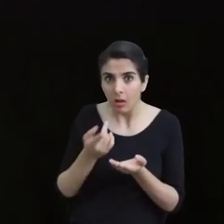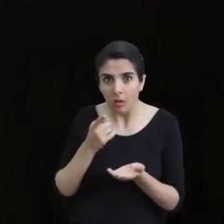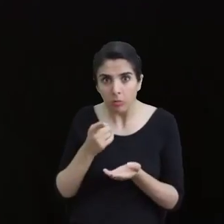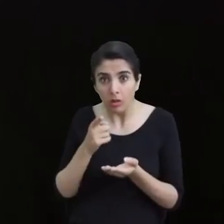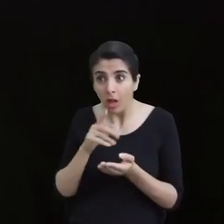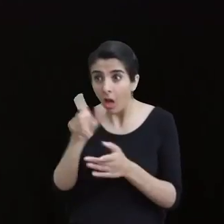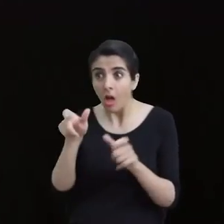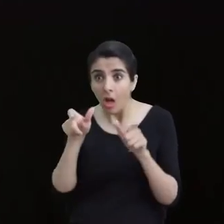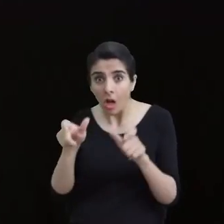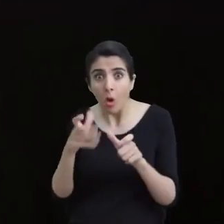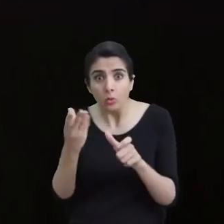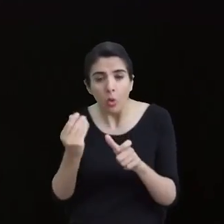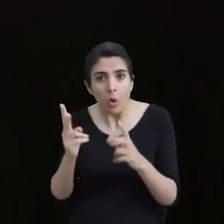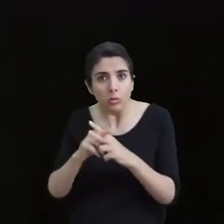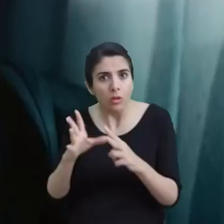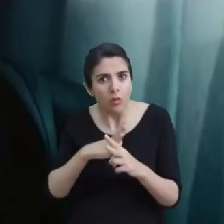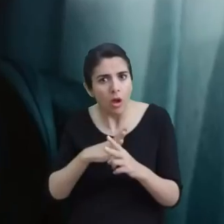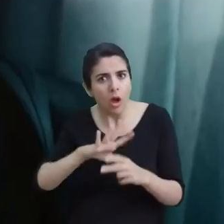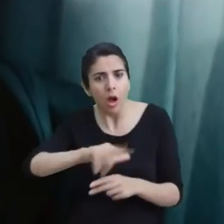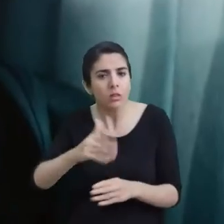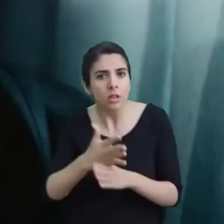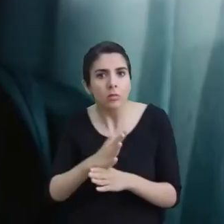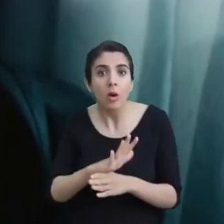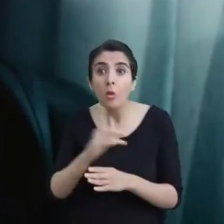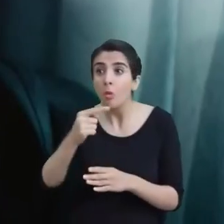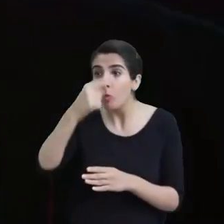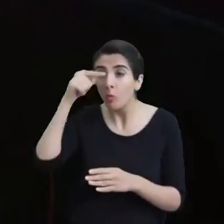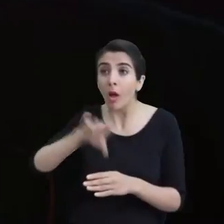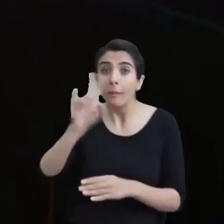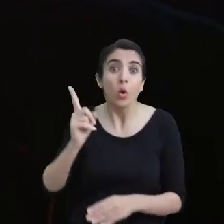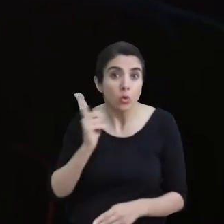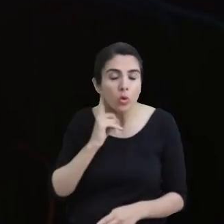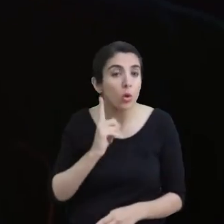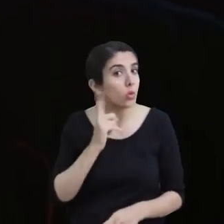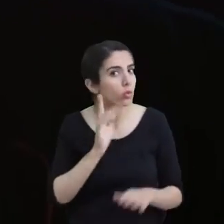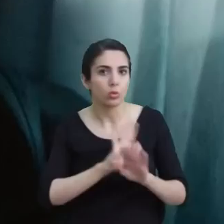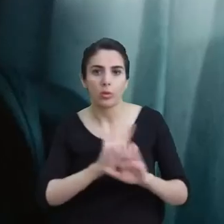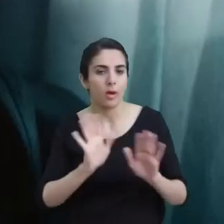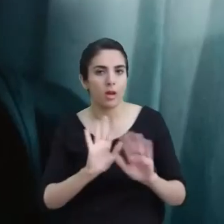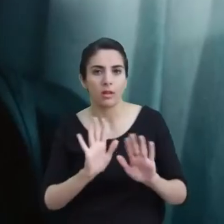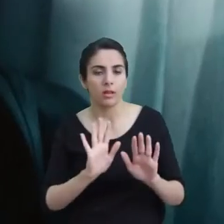O kadar muhafız arasından nasıl olur? Bu olay işitilirse... Bu olay işitilmeyecek.